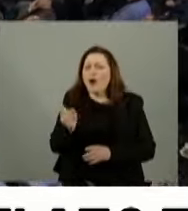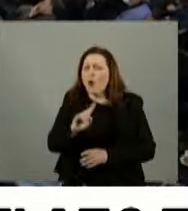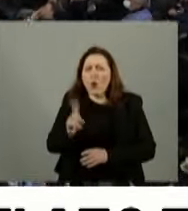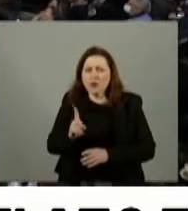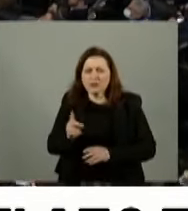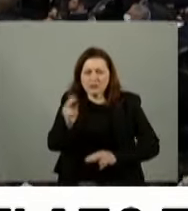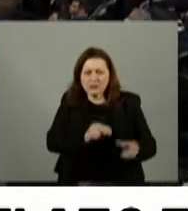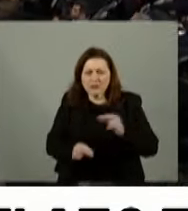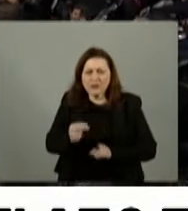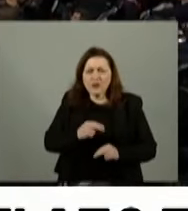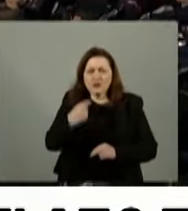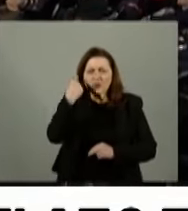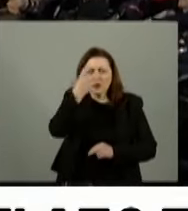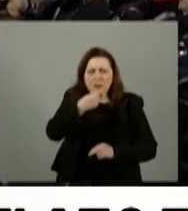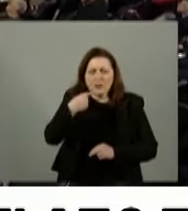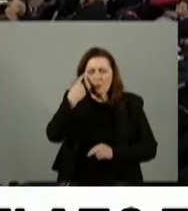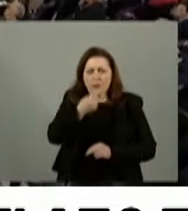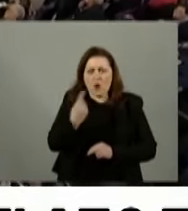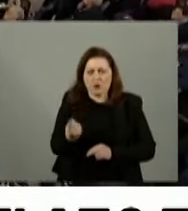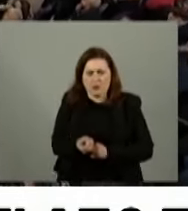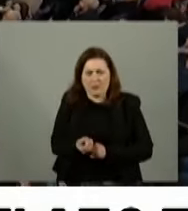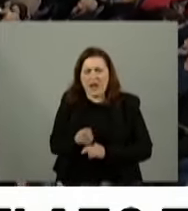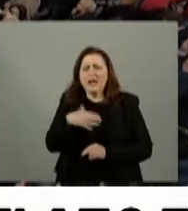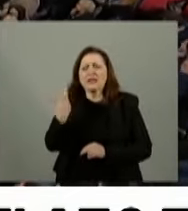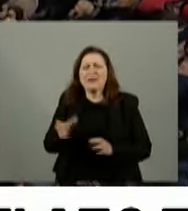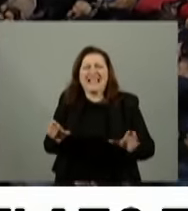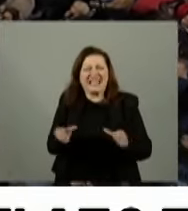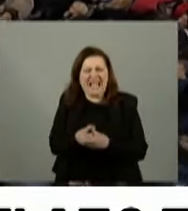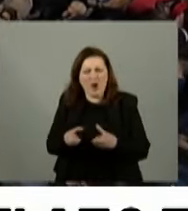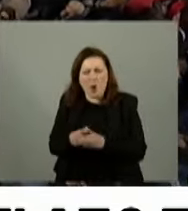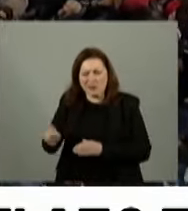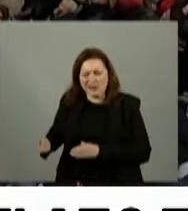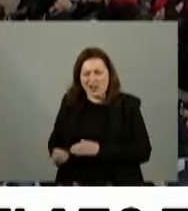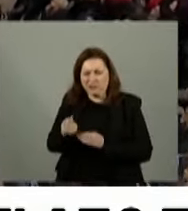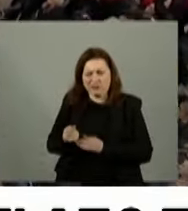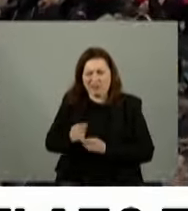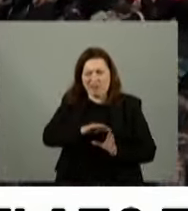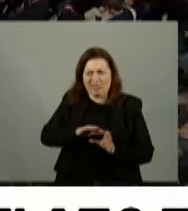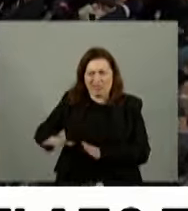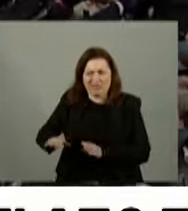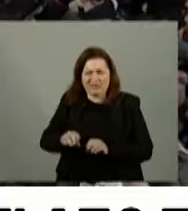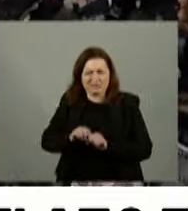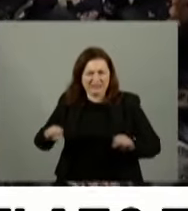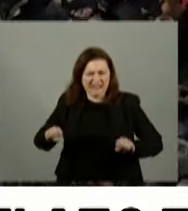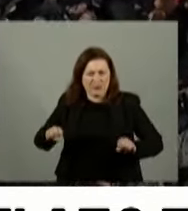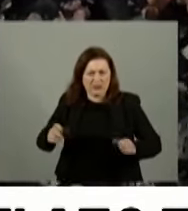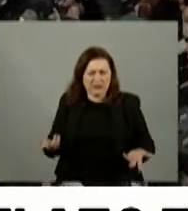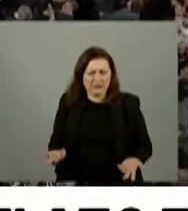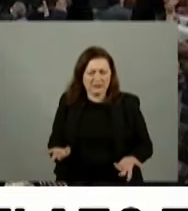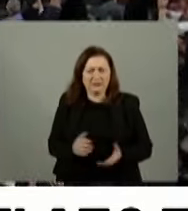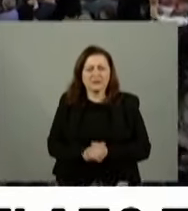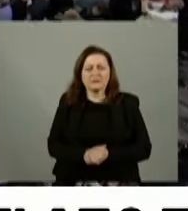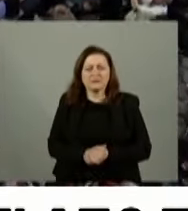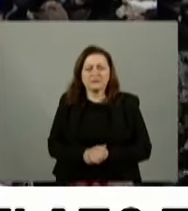η οποία θα εκπροσωπεί την πλευρά των διαφωνούντων απέναντι στην ηγεσία, στην οποία πλέον ανήκει και ο Αλέξης Τσίπρας. Από ό,τι φαίνεται, η